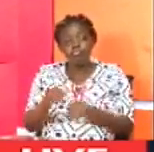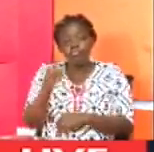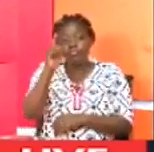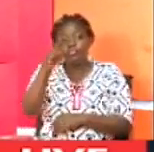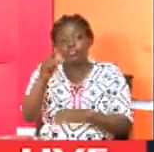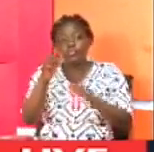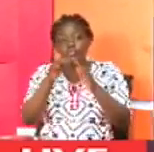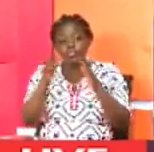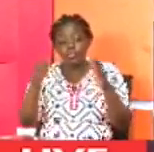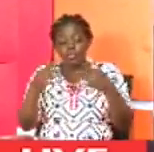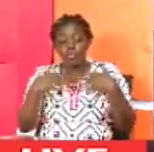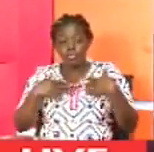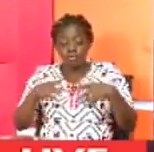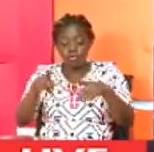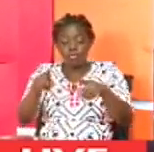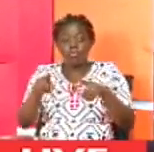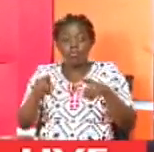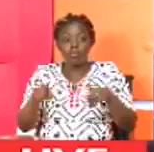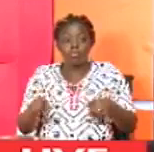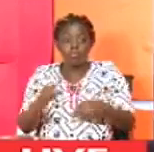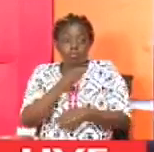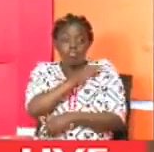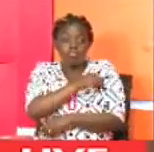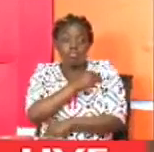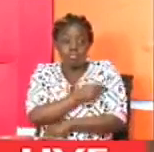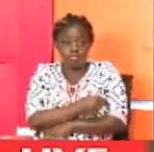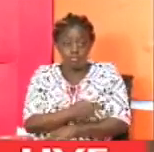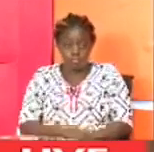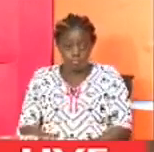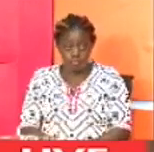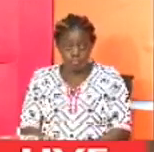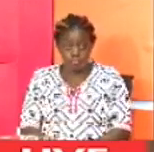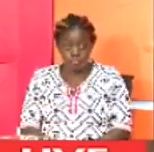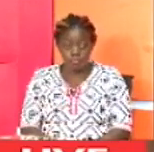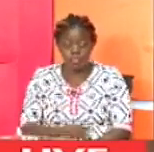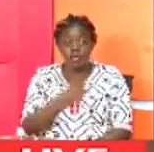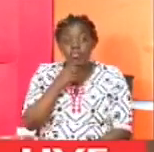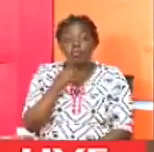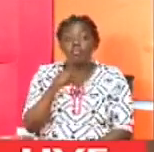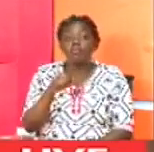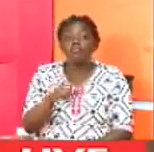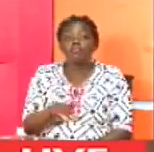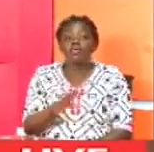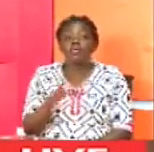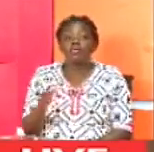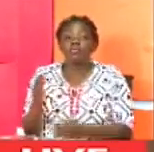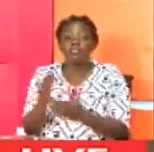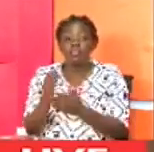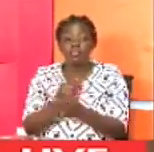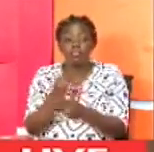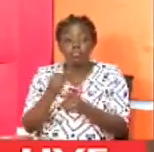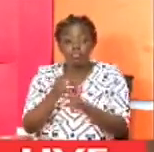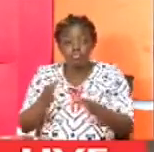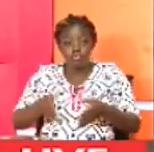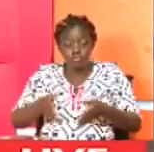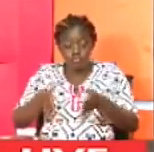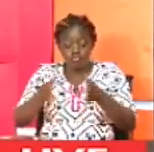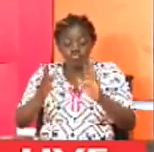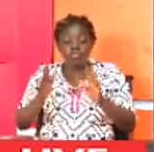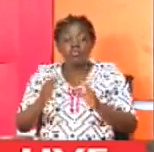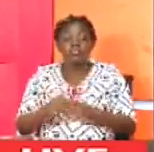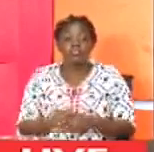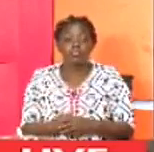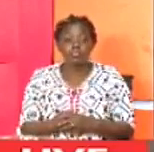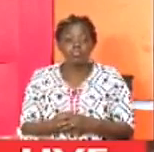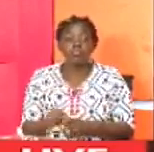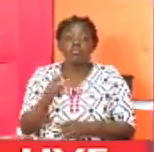Makindye ng'omulambo bamaze okugutwala mu ggwanika e Mulago. Nga taata kubanga yanzija ku luguudo, yanzija ku street.